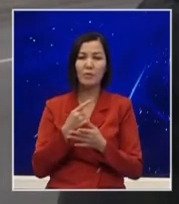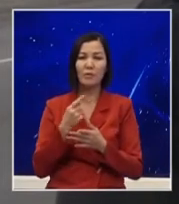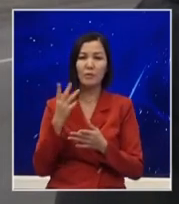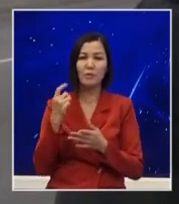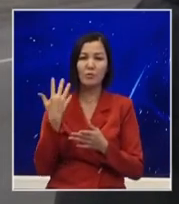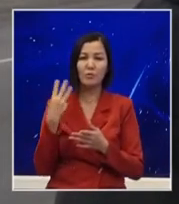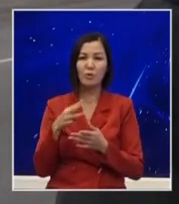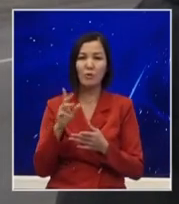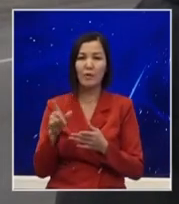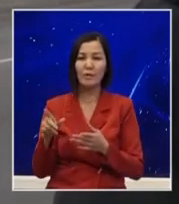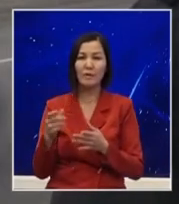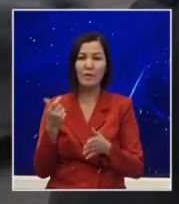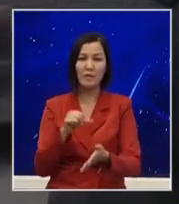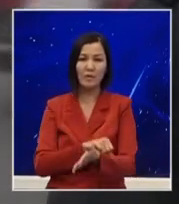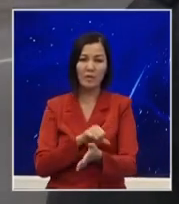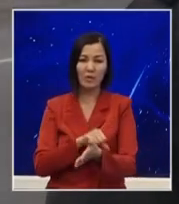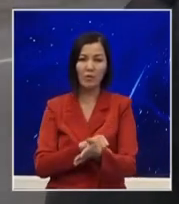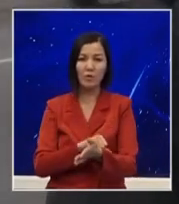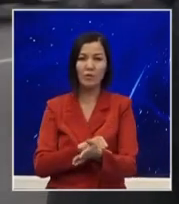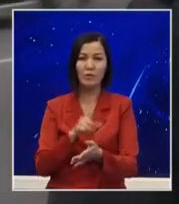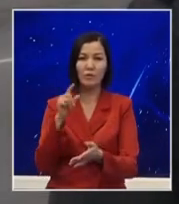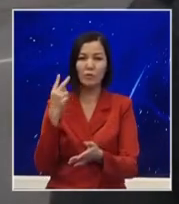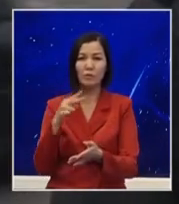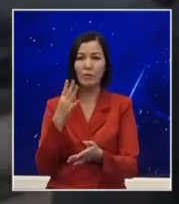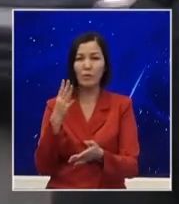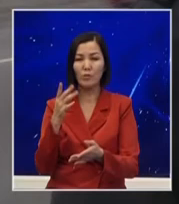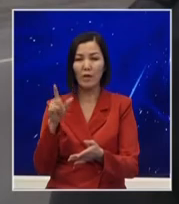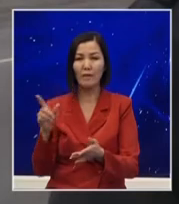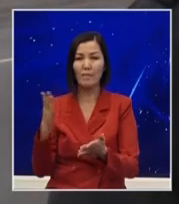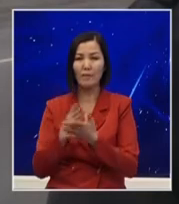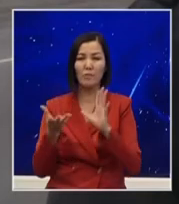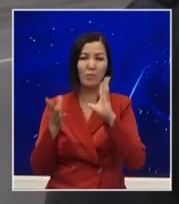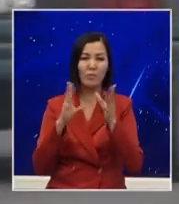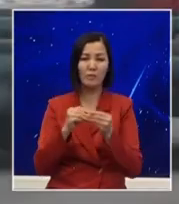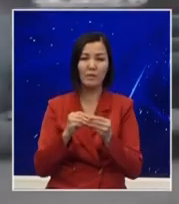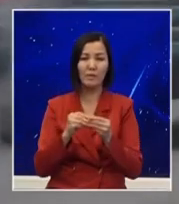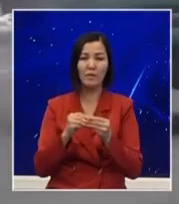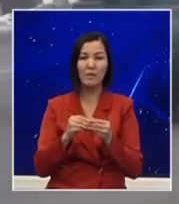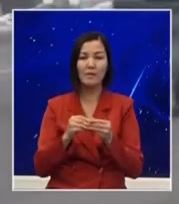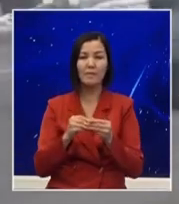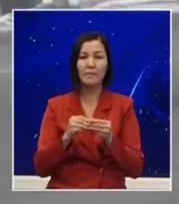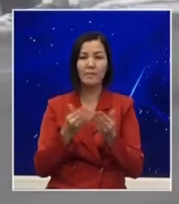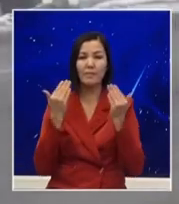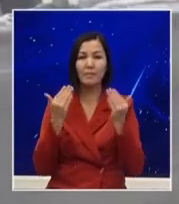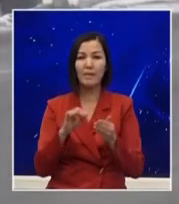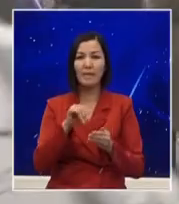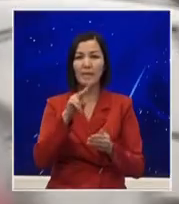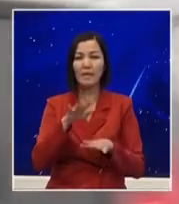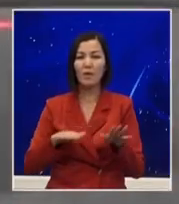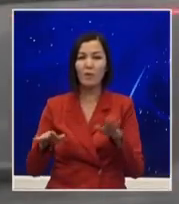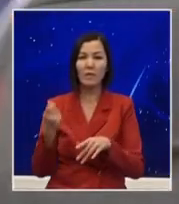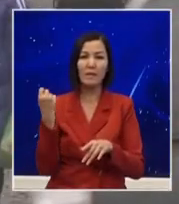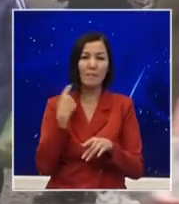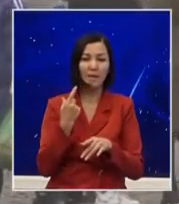адам бар. Нашақорлар 120-124 адам бар. Соның бәрін есепке алып қойып жатырмыз. Бір айта кетерлігі, биыл Іле ауданында